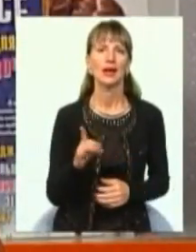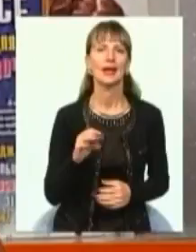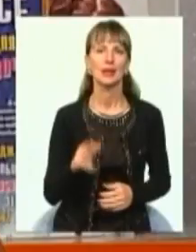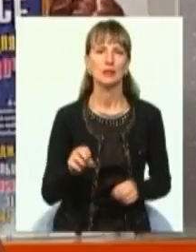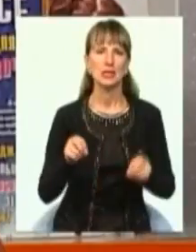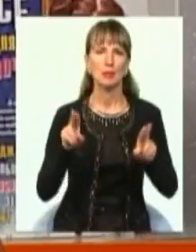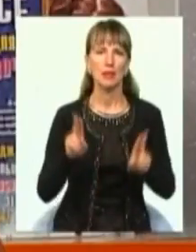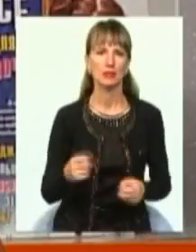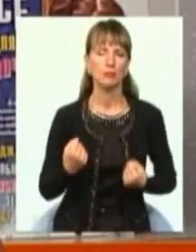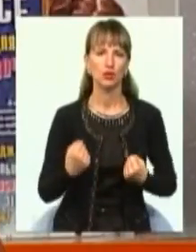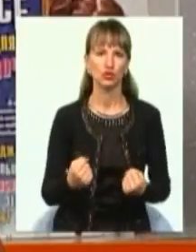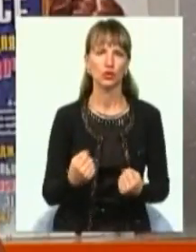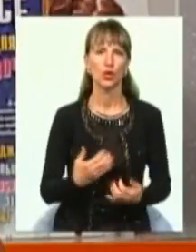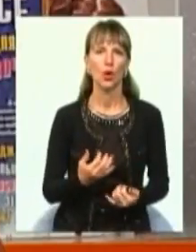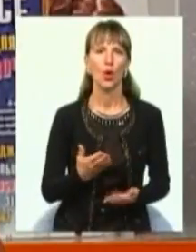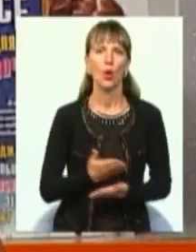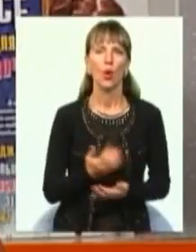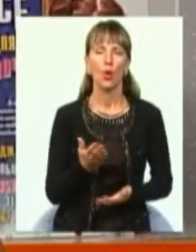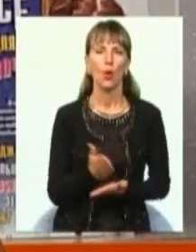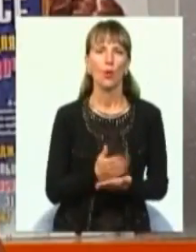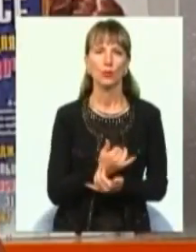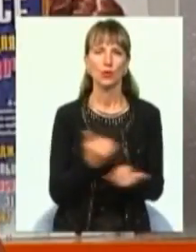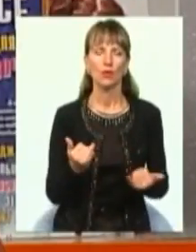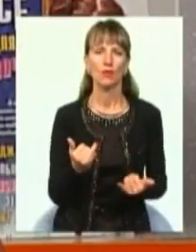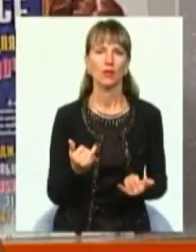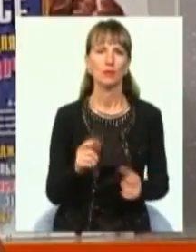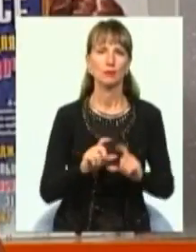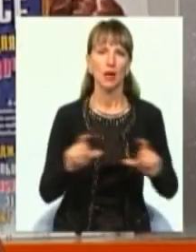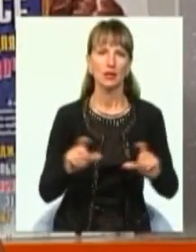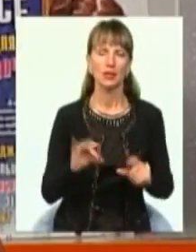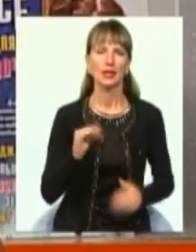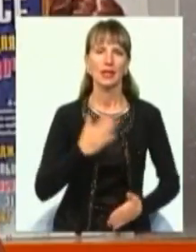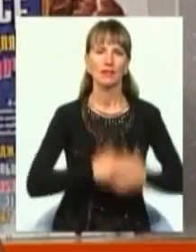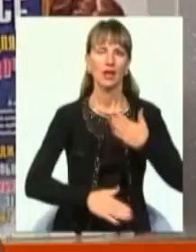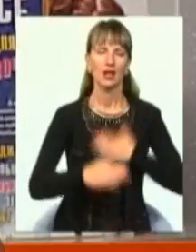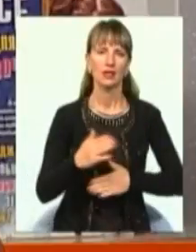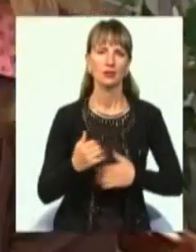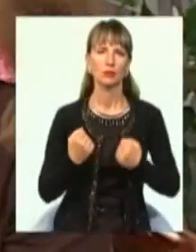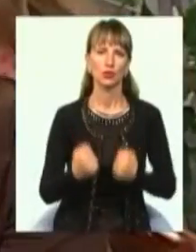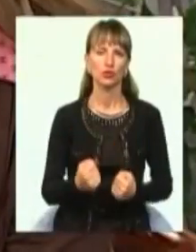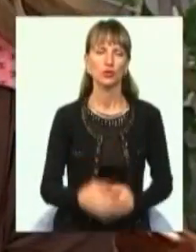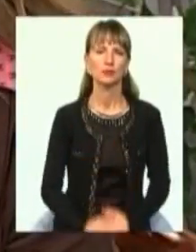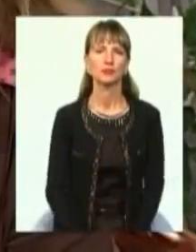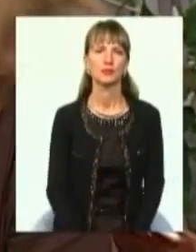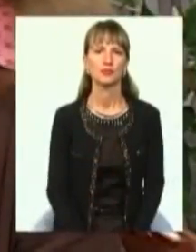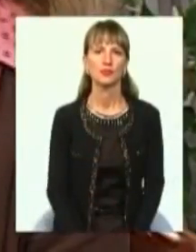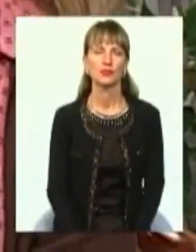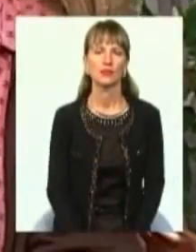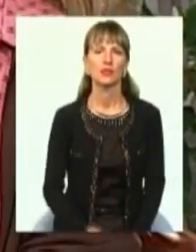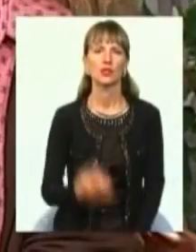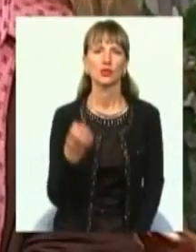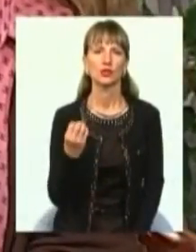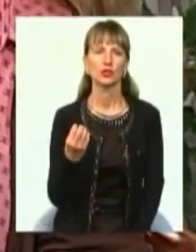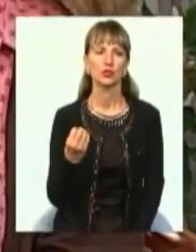спецслужб, обслуговування магазинів та інвалідних транспортів. Візків. Так. І